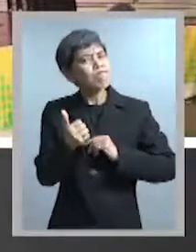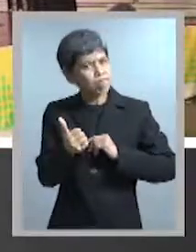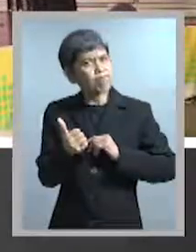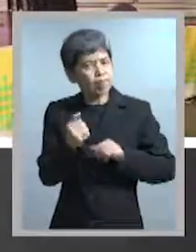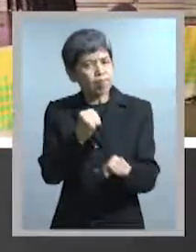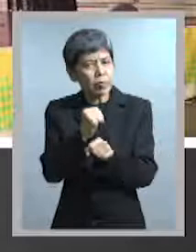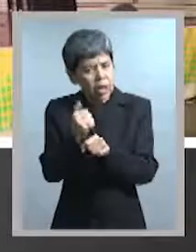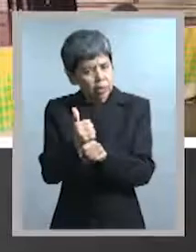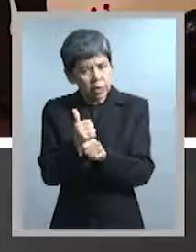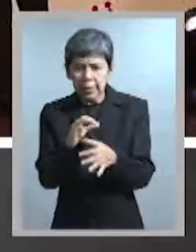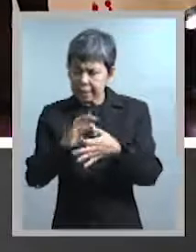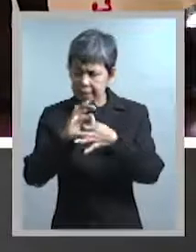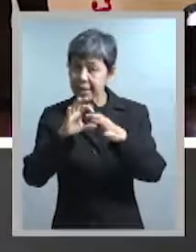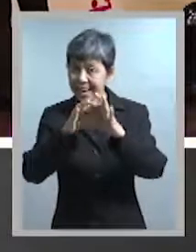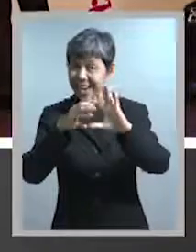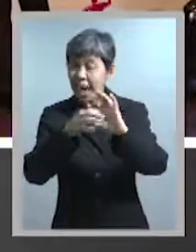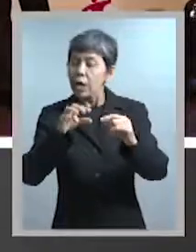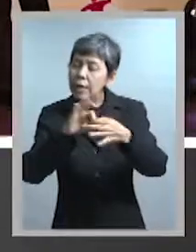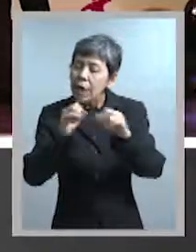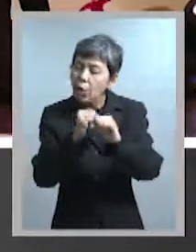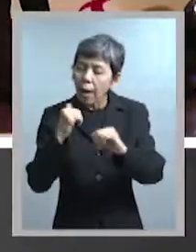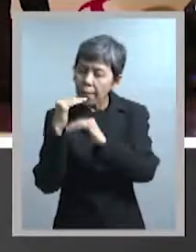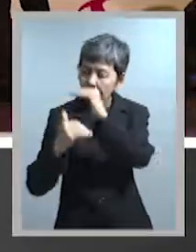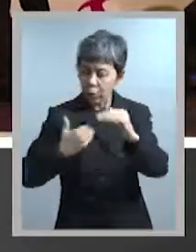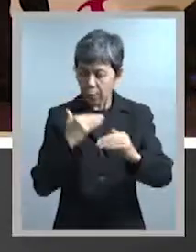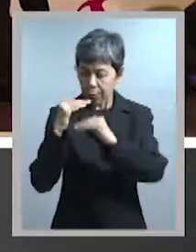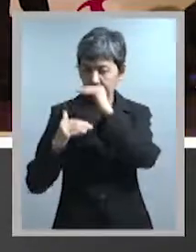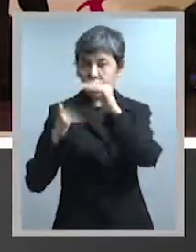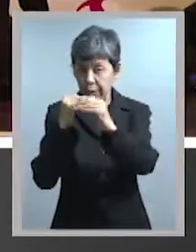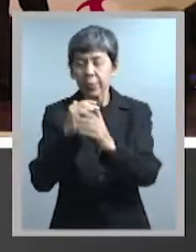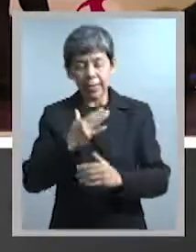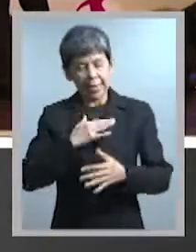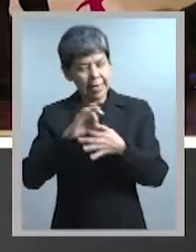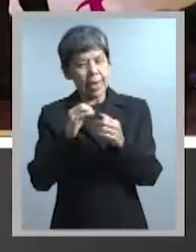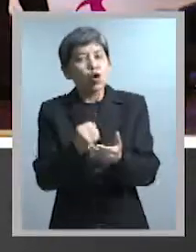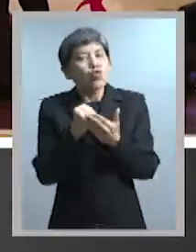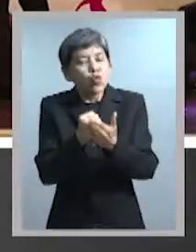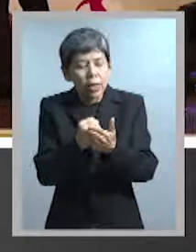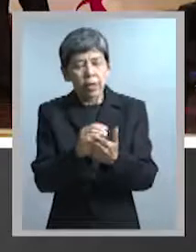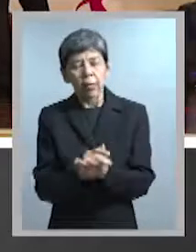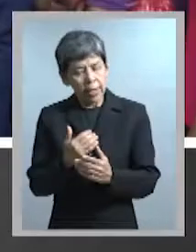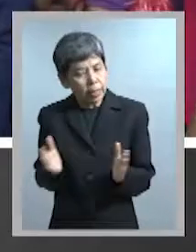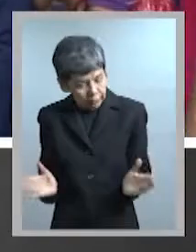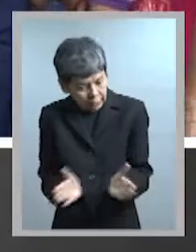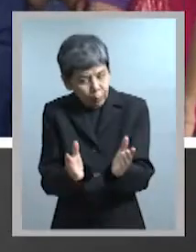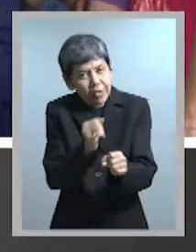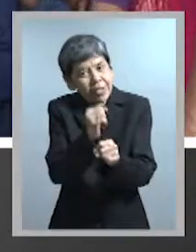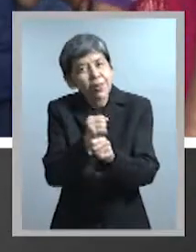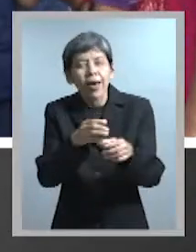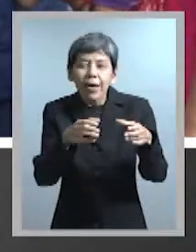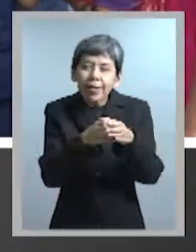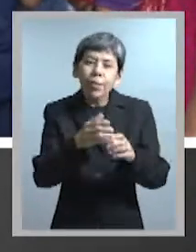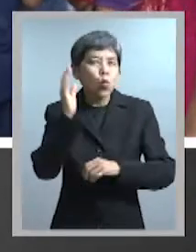เห็นความสำคัญของการใช้กีฬาเพื่อการพัฒนาสุขภาพหรือว่าเป็นกีฬาบำบัดเนี่ยเข้ามาสนับส